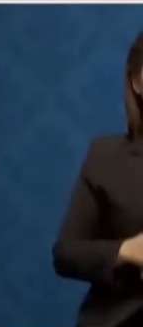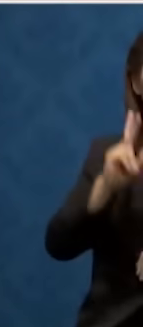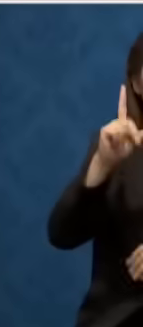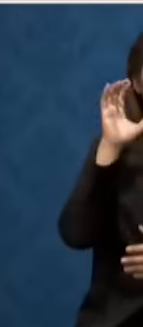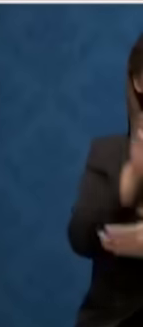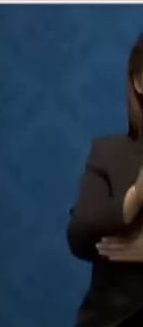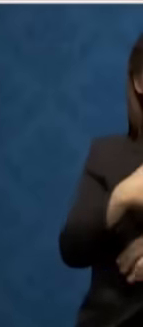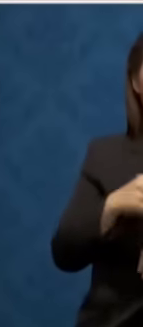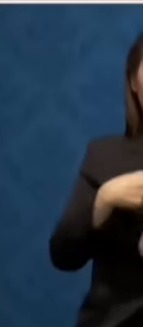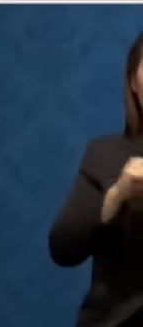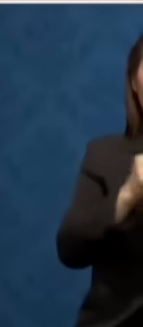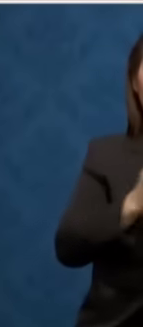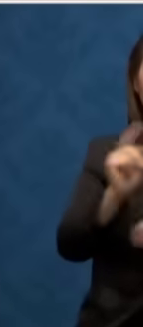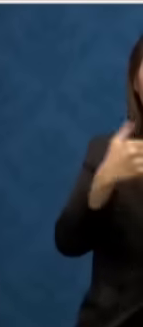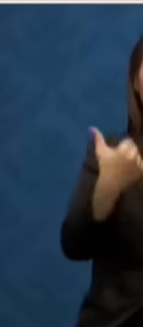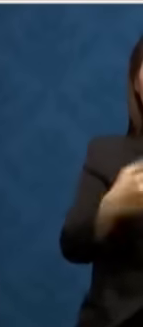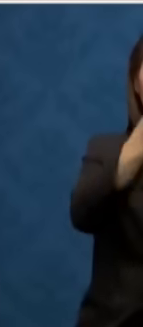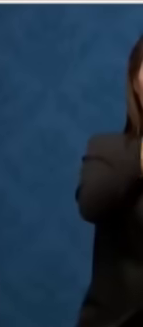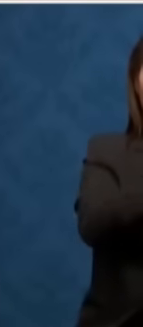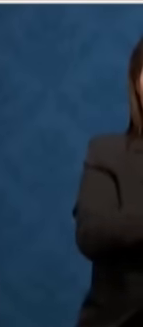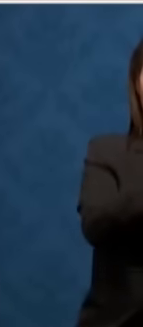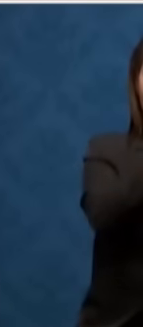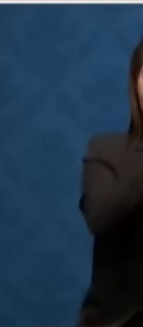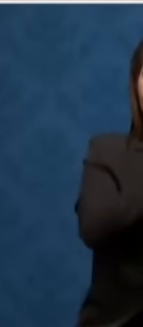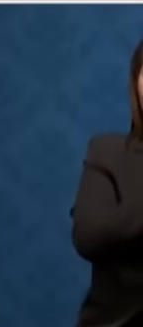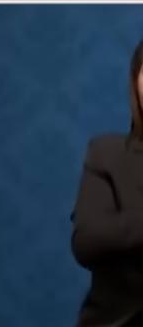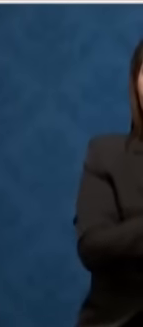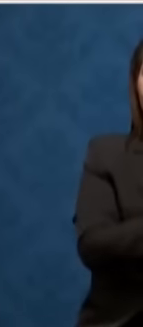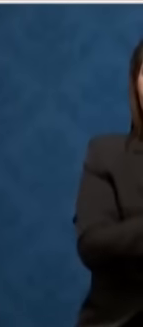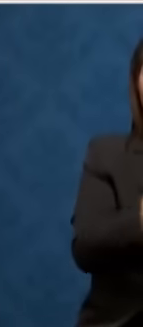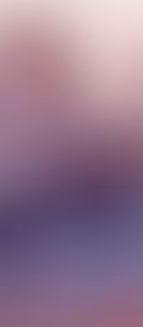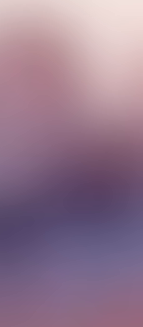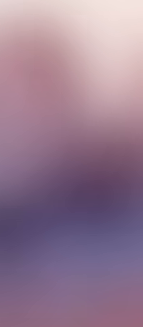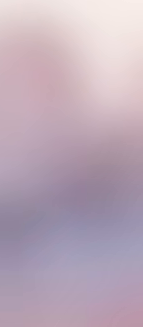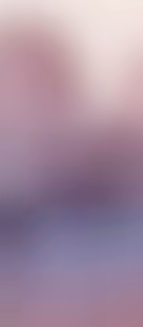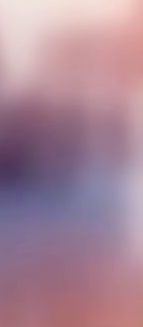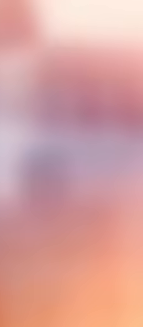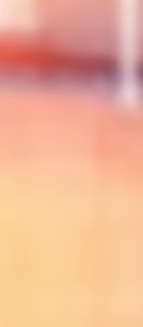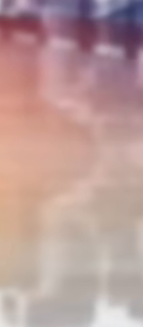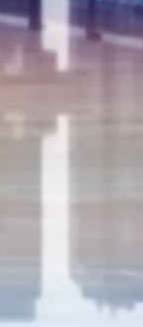ก็ถือว่ายังอยู่ในระเบียบวาระนะไม่ได้นอกระเบียบวาระ